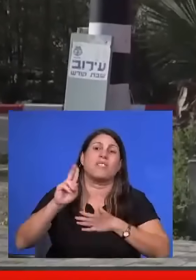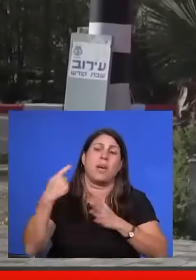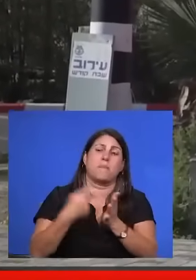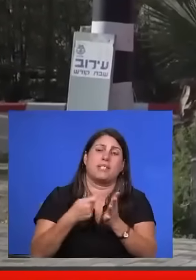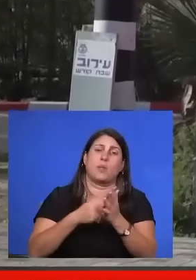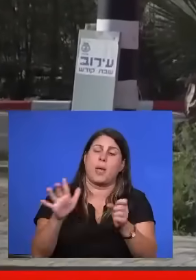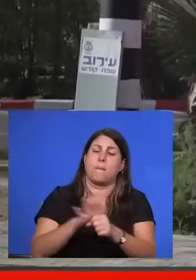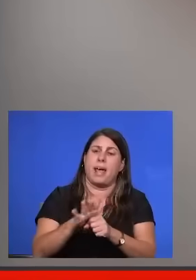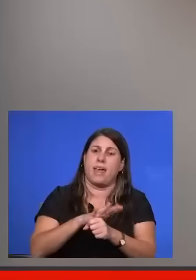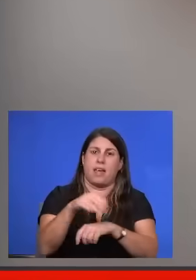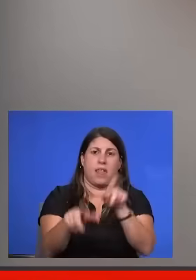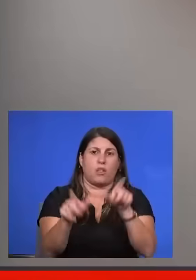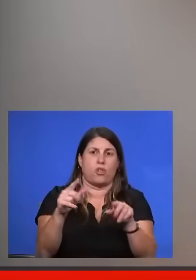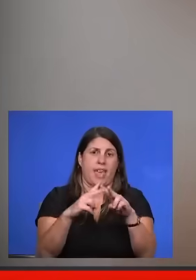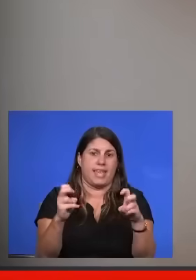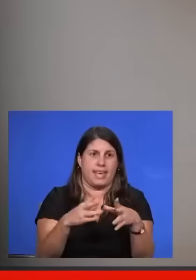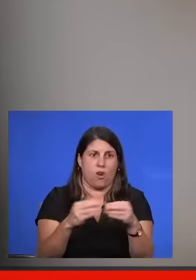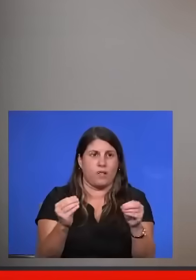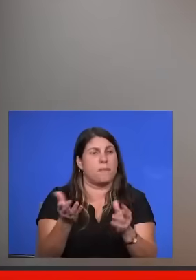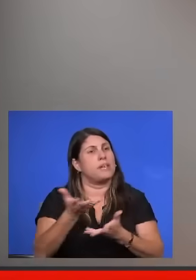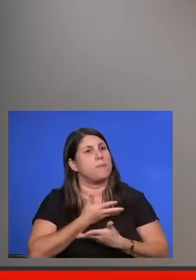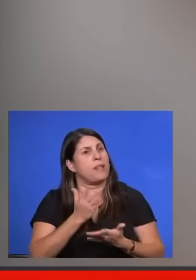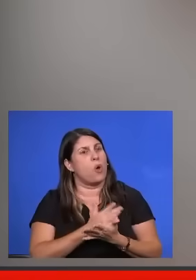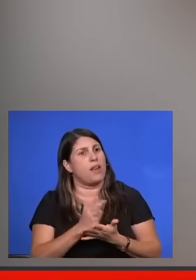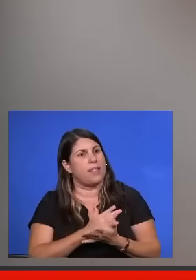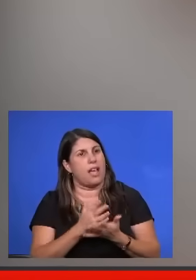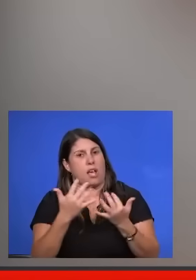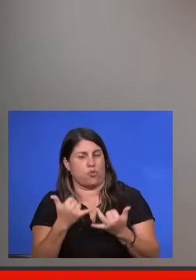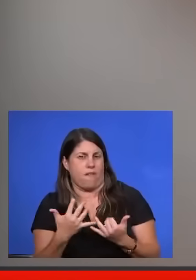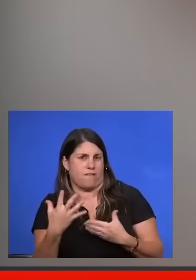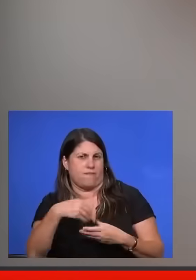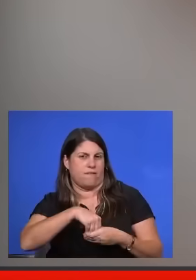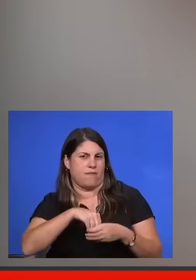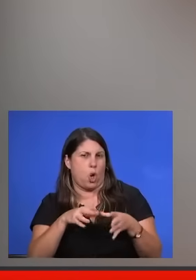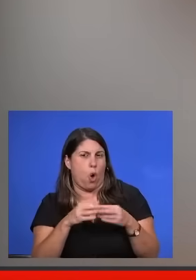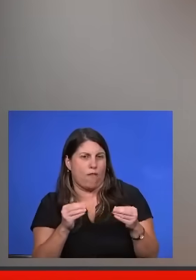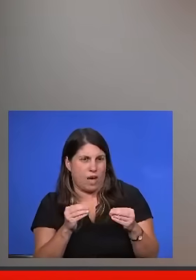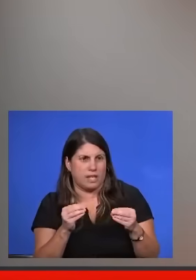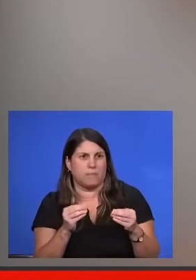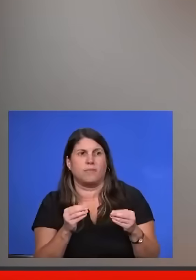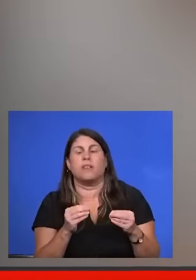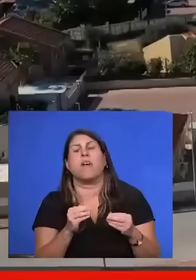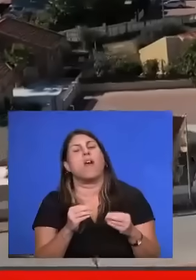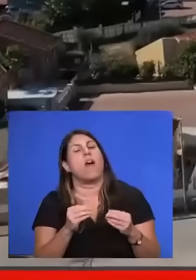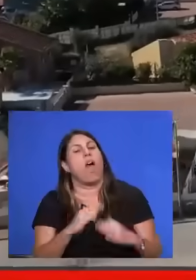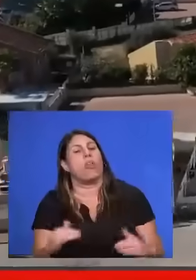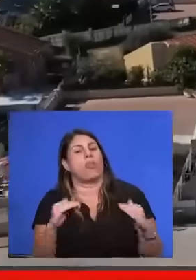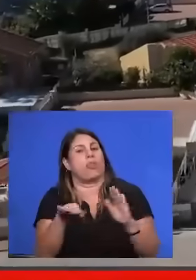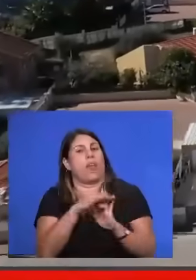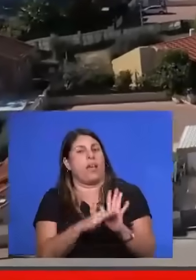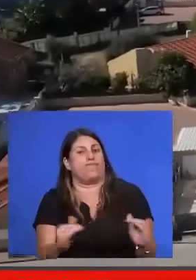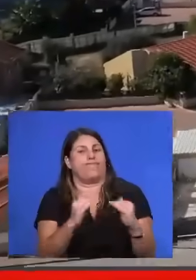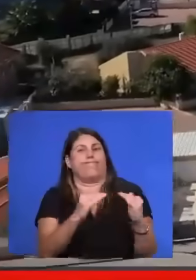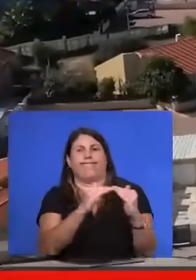לתושבי העיר. קיבלנו החלטה להכניס את אופקים עכשיו, להשוות לה את התנאים למה שמקבלים תושבי עוטף עזה. זה עדיין